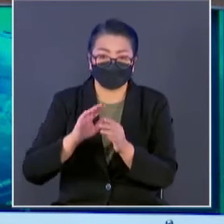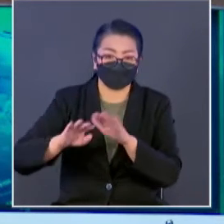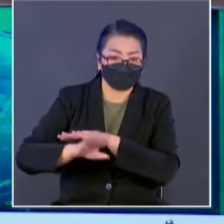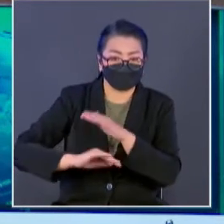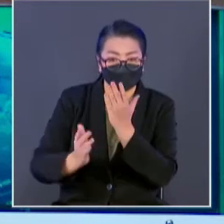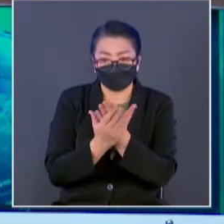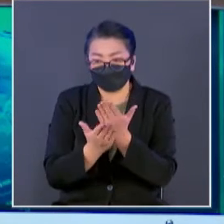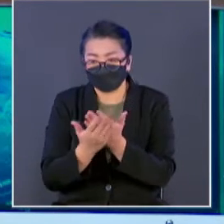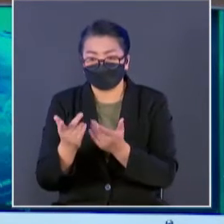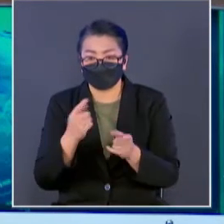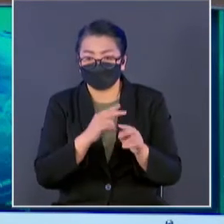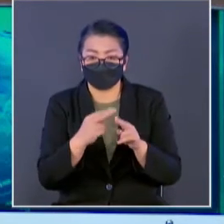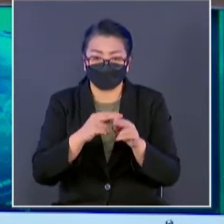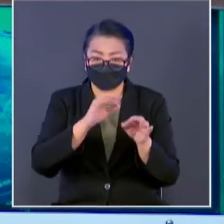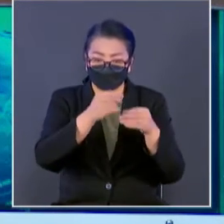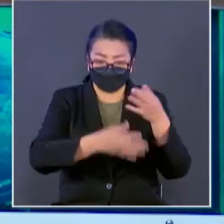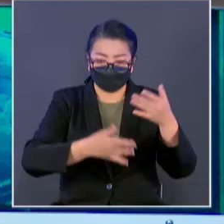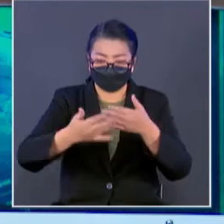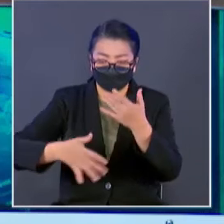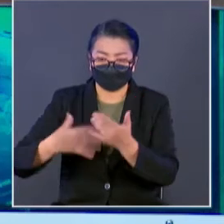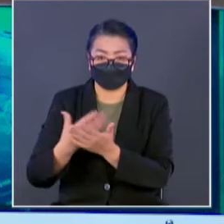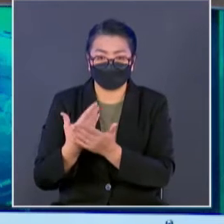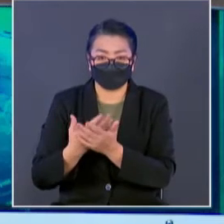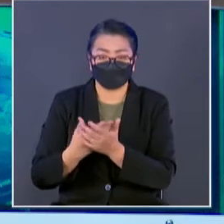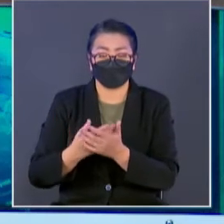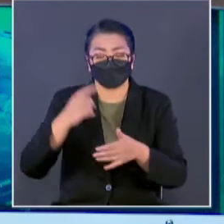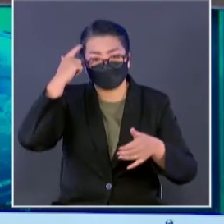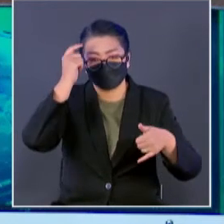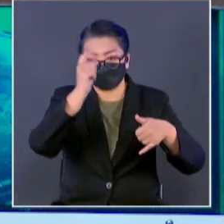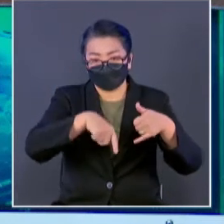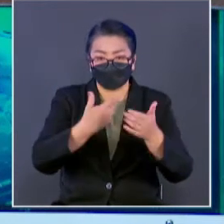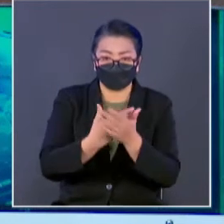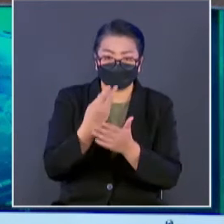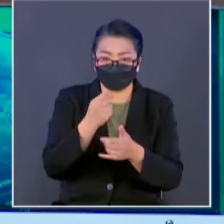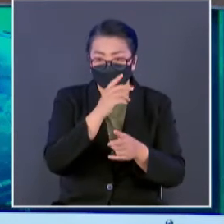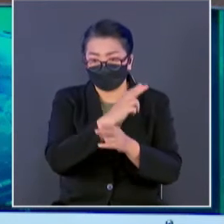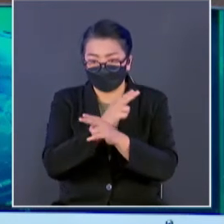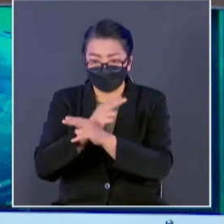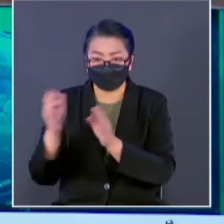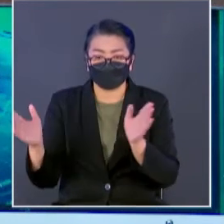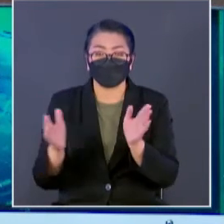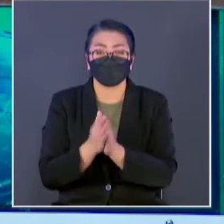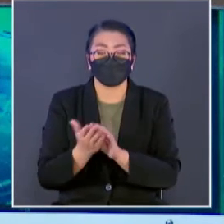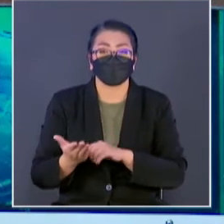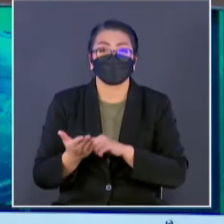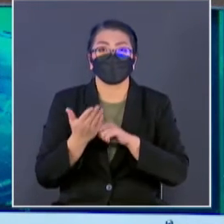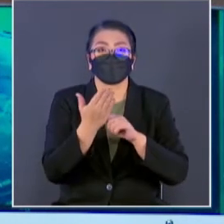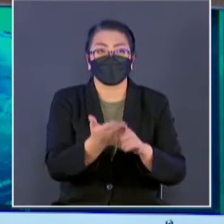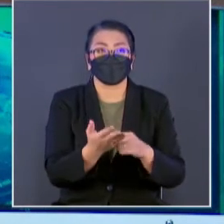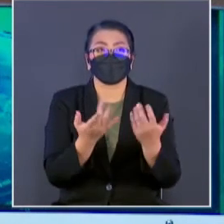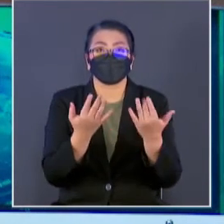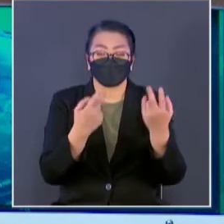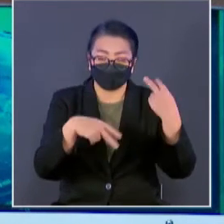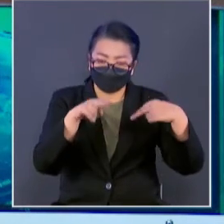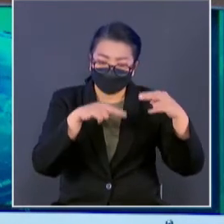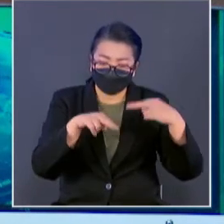างๆใครเข้าพักบ้างเข้าตั้งแต่วันไหนถึงวันไหนค่าใช้จ่ายเป็นอย่างไรไร้หัวคิดคำนวณมาพอรวบรวมเอาไปส่งยื่นปุ๊บเนี่ยเดี๋ยวรออีกนิด